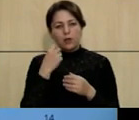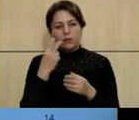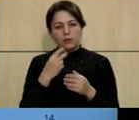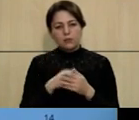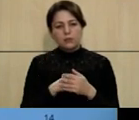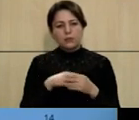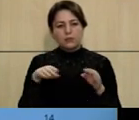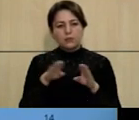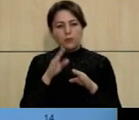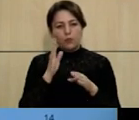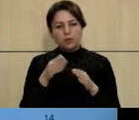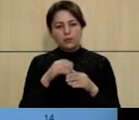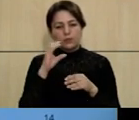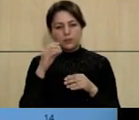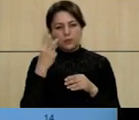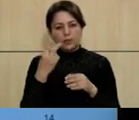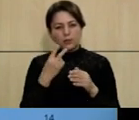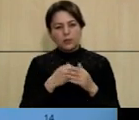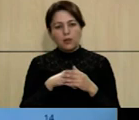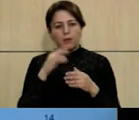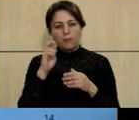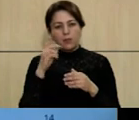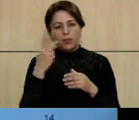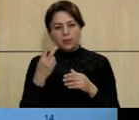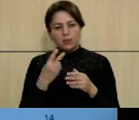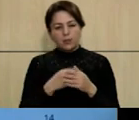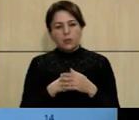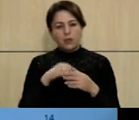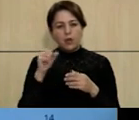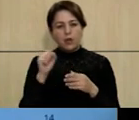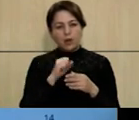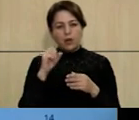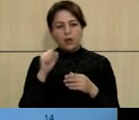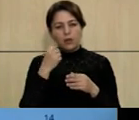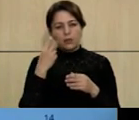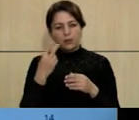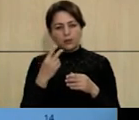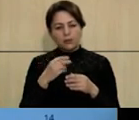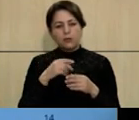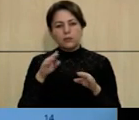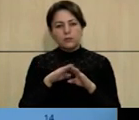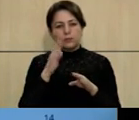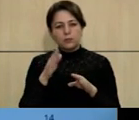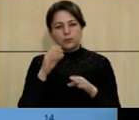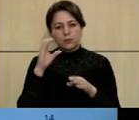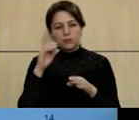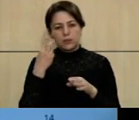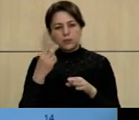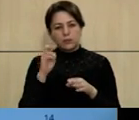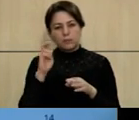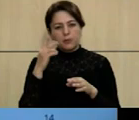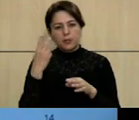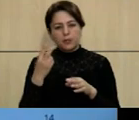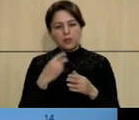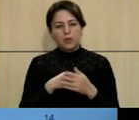AA2 teng bo'ladi C2 B2 ga. Mana AA2 teng bo'ladi C2